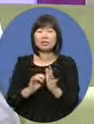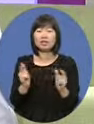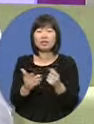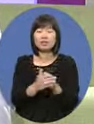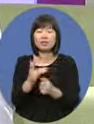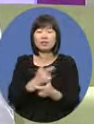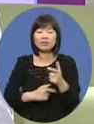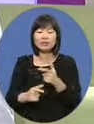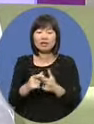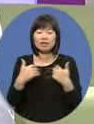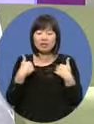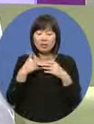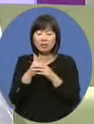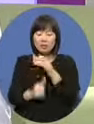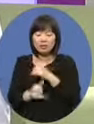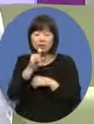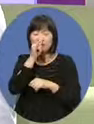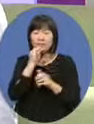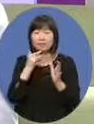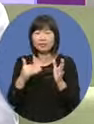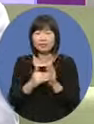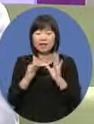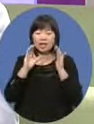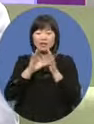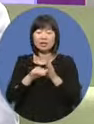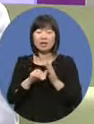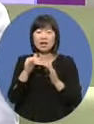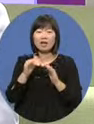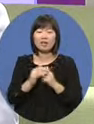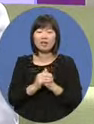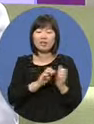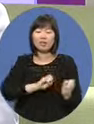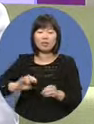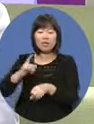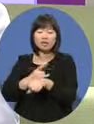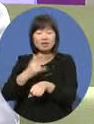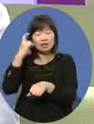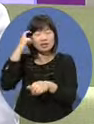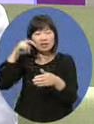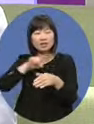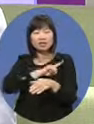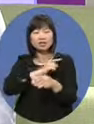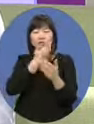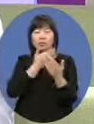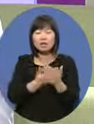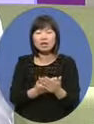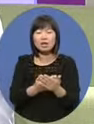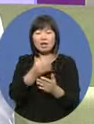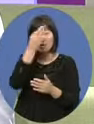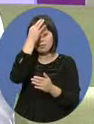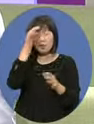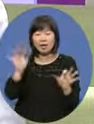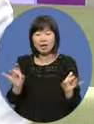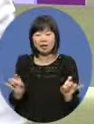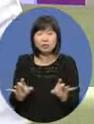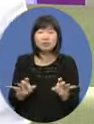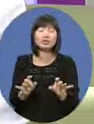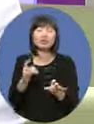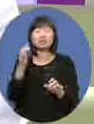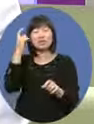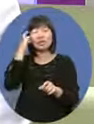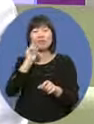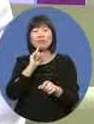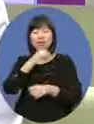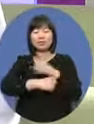더 게임에 몰입하게 되죠. 그래서 아동기 때 아이들이 버려야 되는 사고 중에 가장 중요한 게 마술 적 사고라는 게 있어요. 내